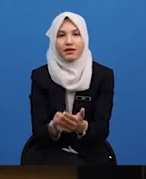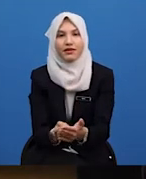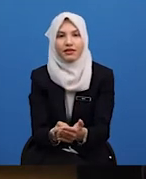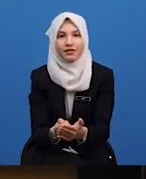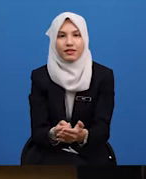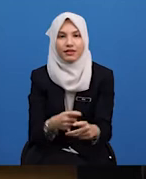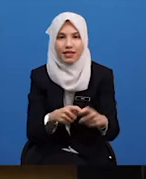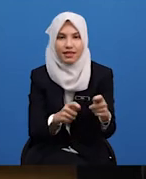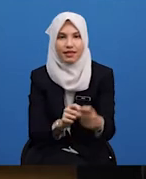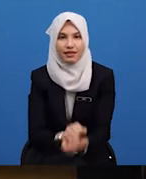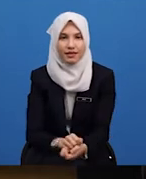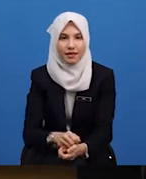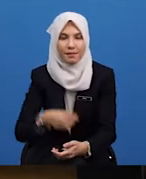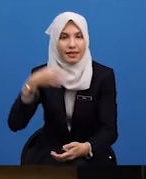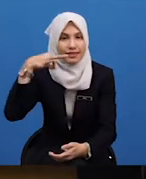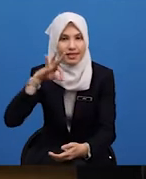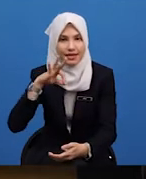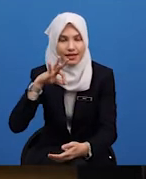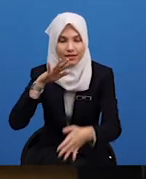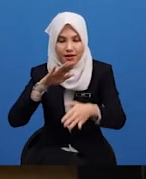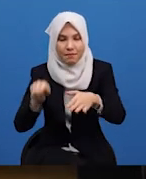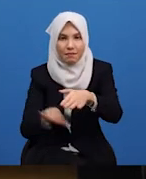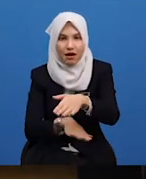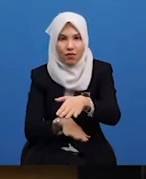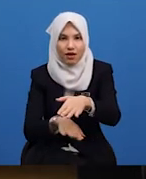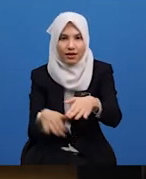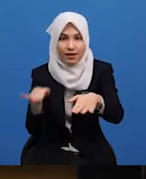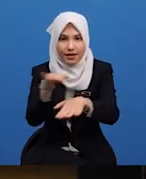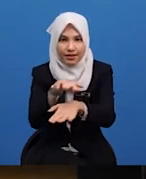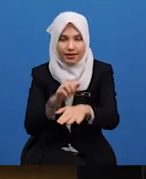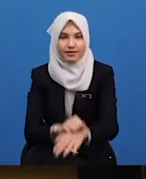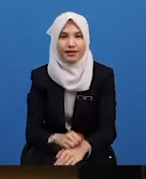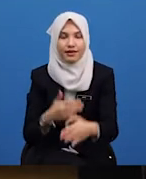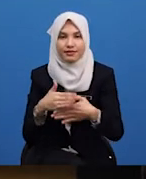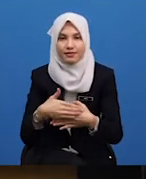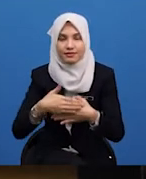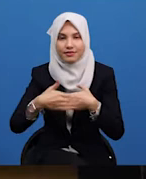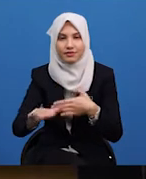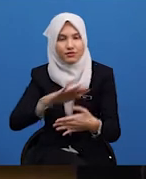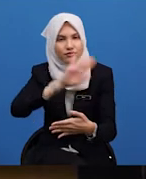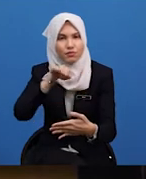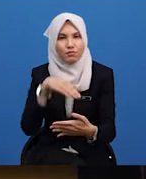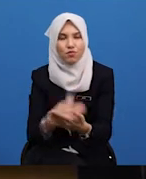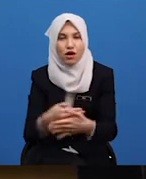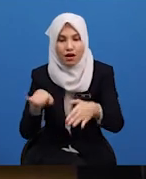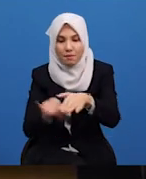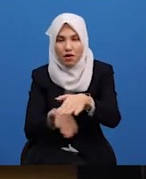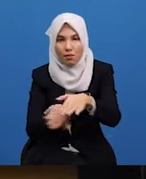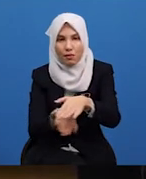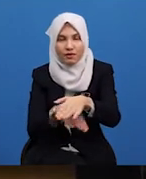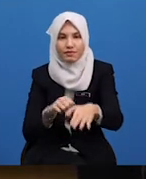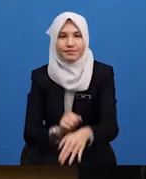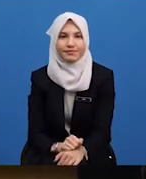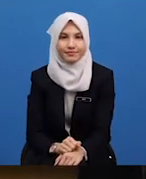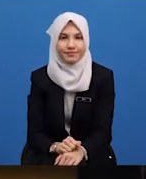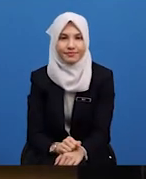petikan arahnya ke bawah, kemudian ke atas dan seterusnya semua ke bawah. Maknanya kedua petikan